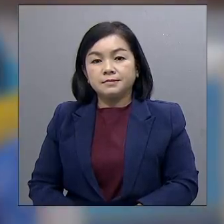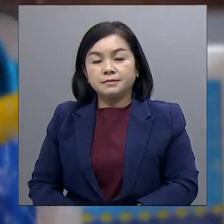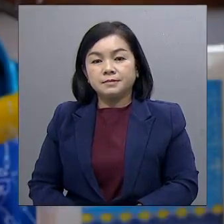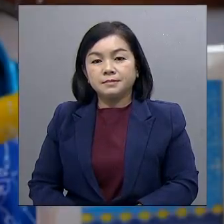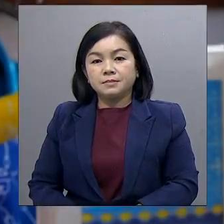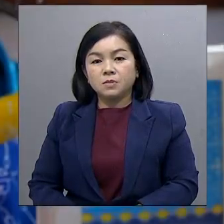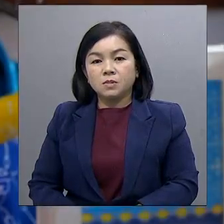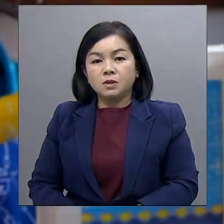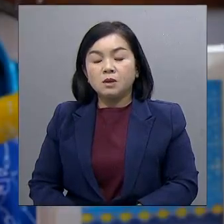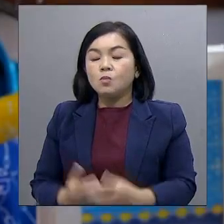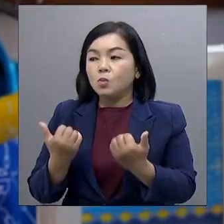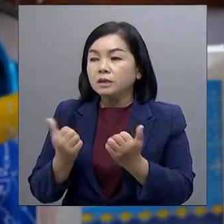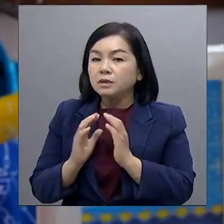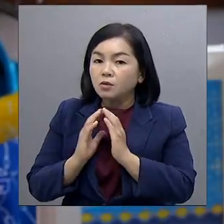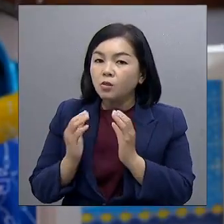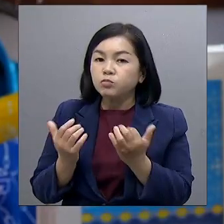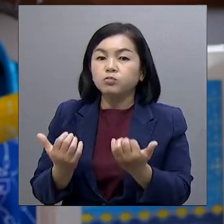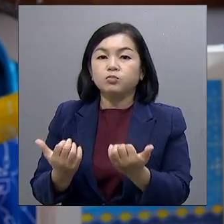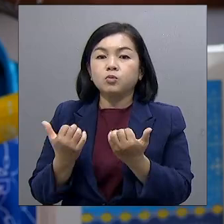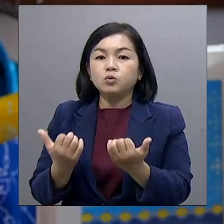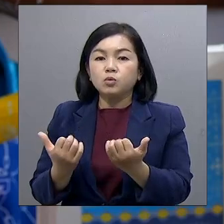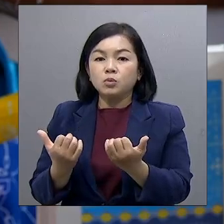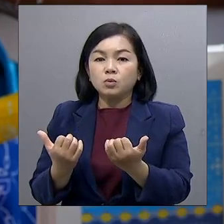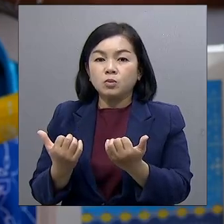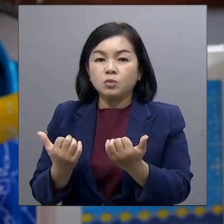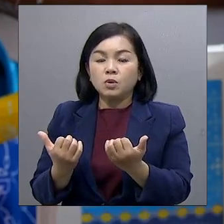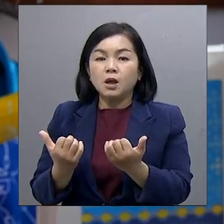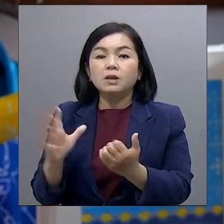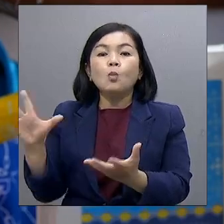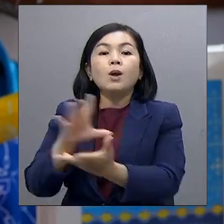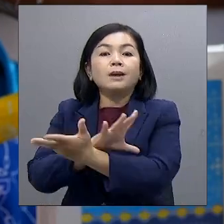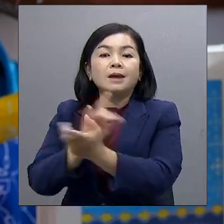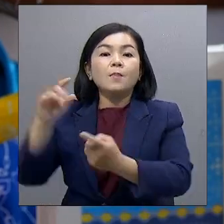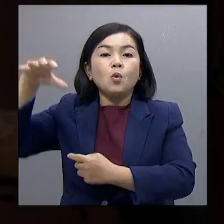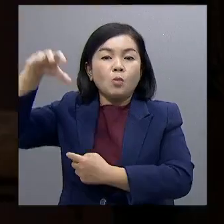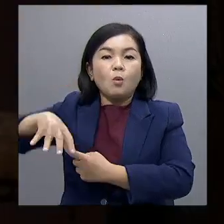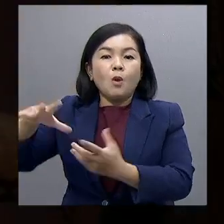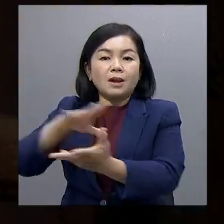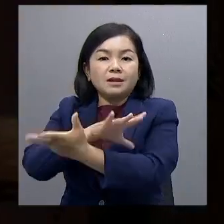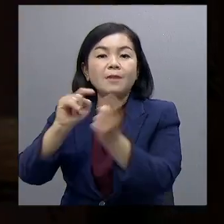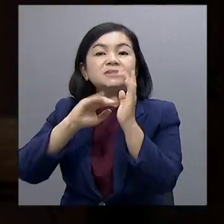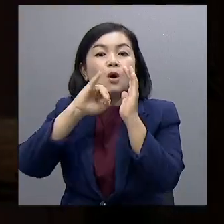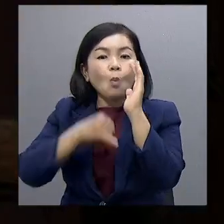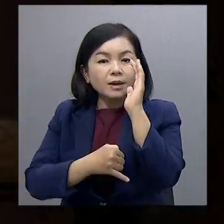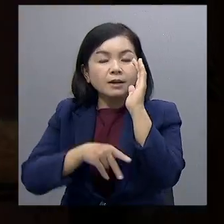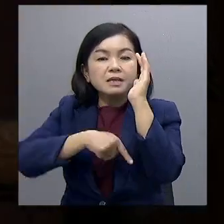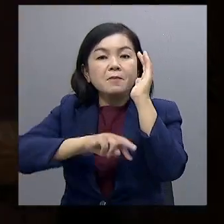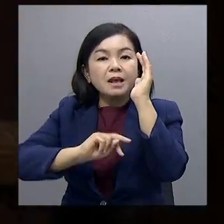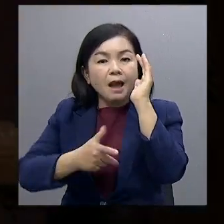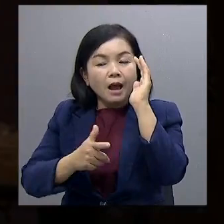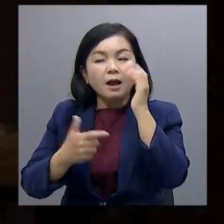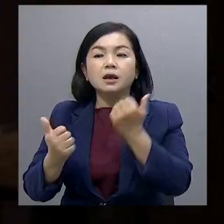ก็ต้องขอขอบพระคุณนะคะขอไปขอบพระคุณไปถึงในส่วนของสำนักงานวัฒนธรรมเอ่อขอบพระคุณไปในส่วน